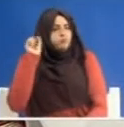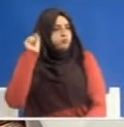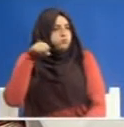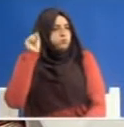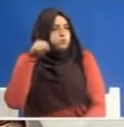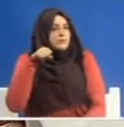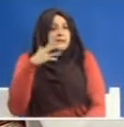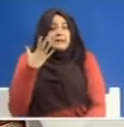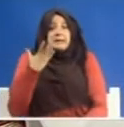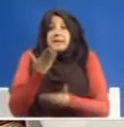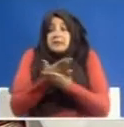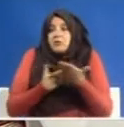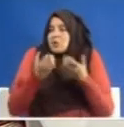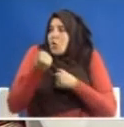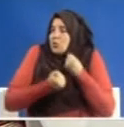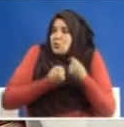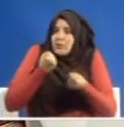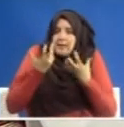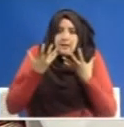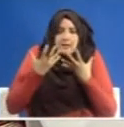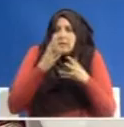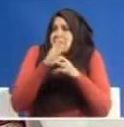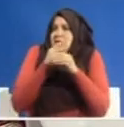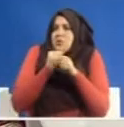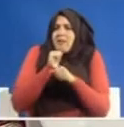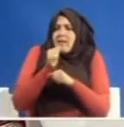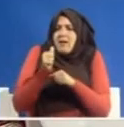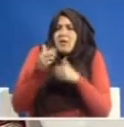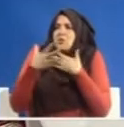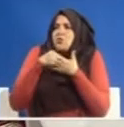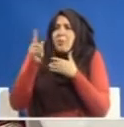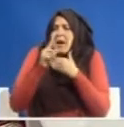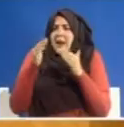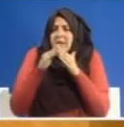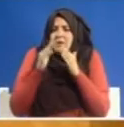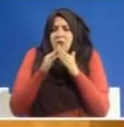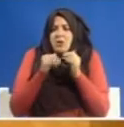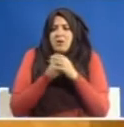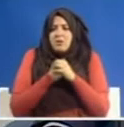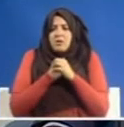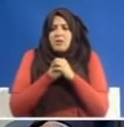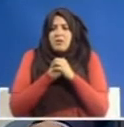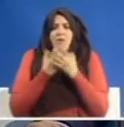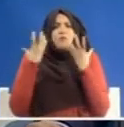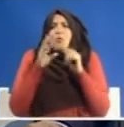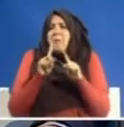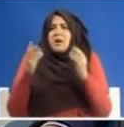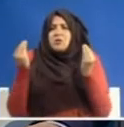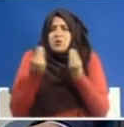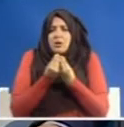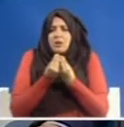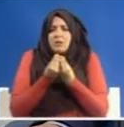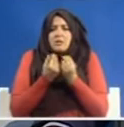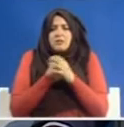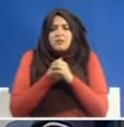حالتها شديدة جدا، تقول لا يتحدث معها، لا تخرج من المنزل، لا يريد الصلح إلى